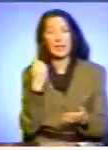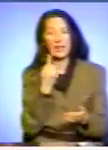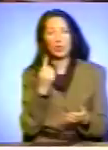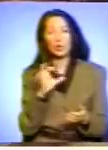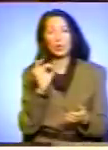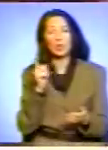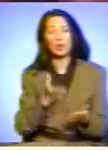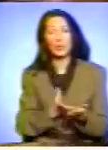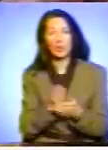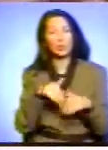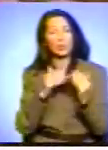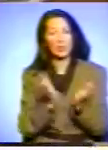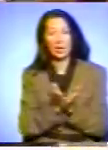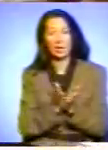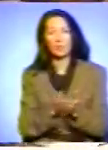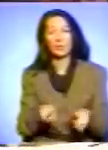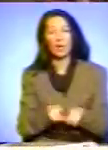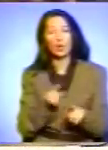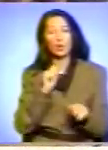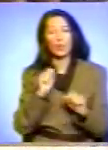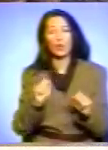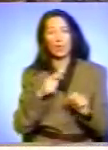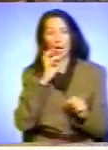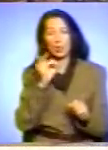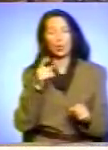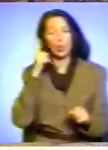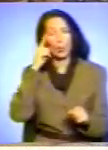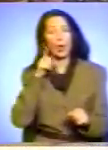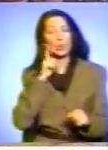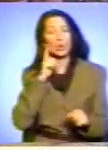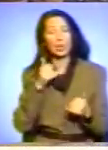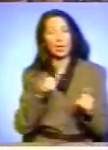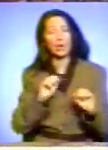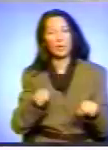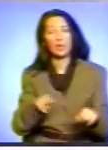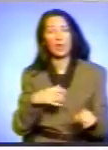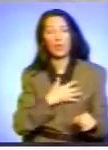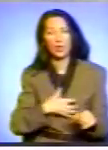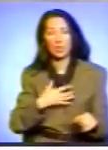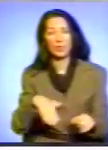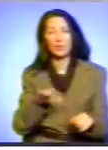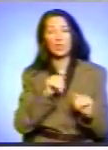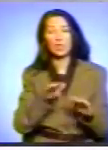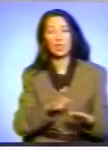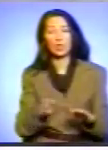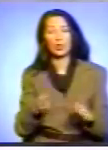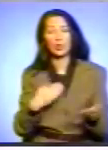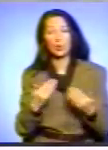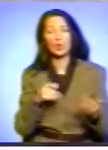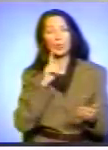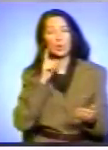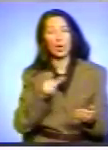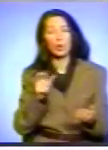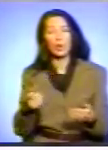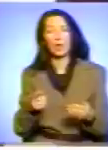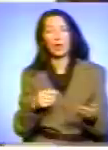взагалі. Водночас в уряді кажуть, думка молоді для влади також важлива. А тому усі рішення, які стосуються молодих людей, розроблятимуться та